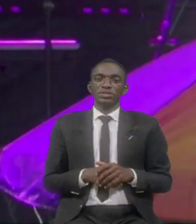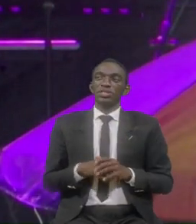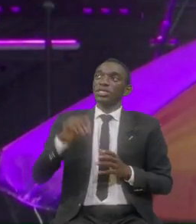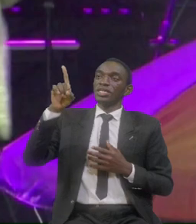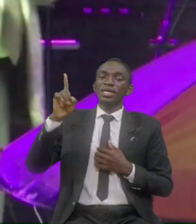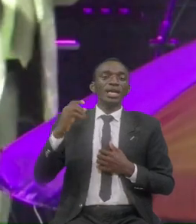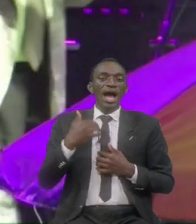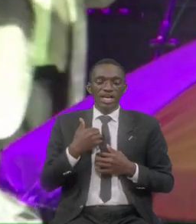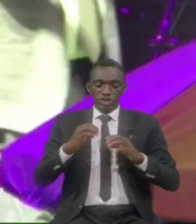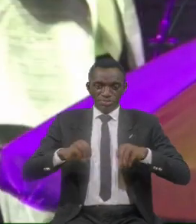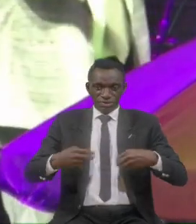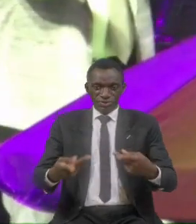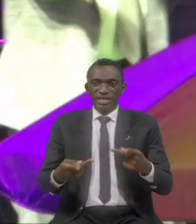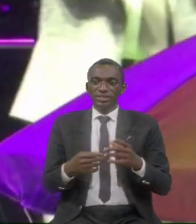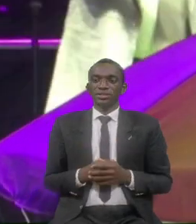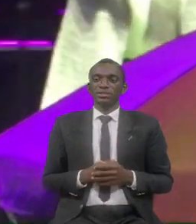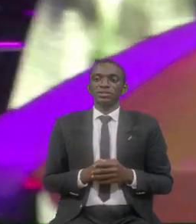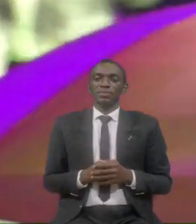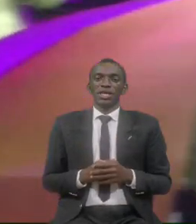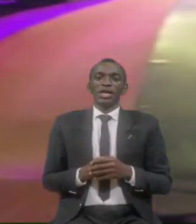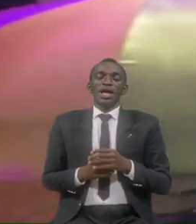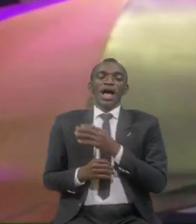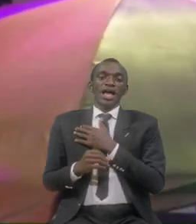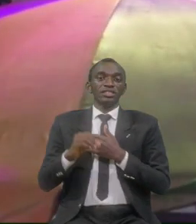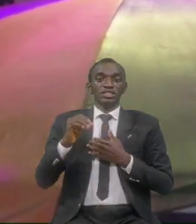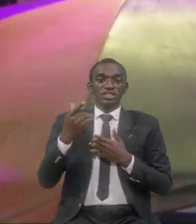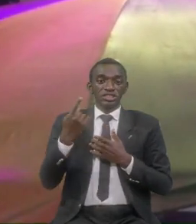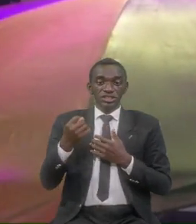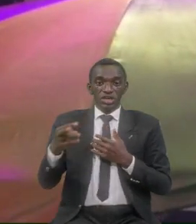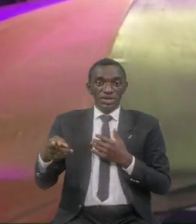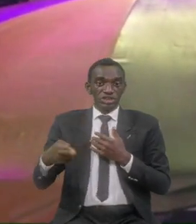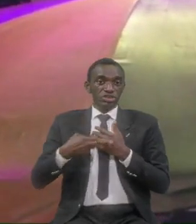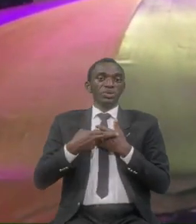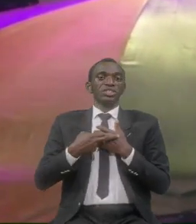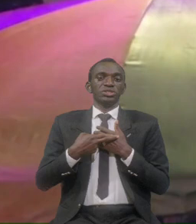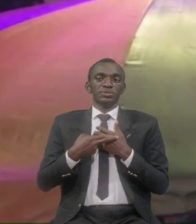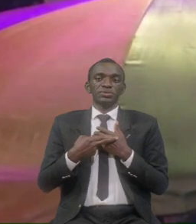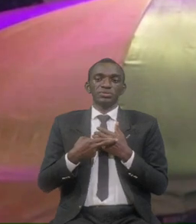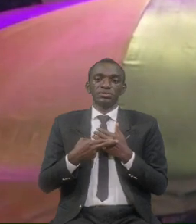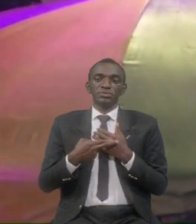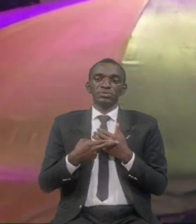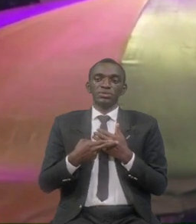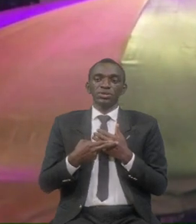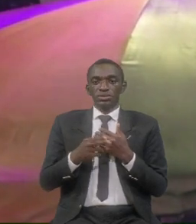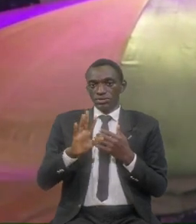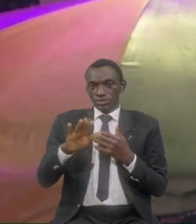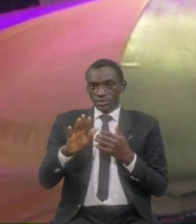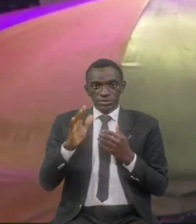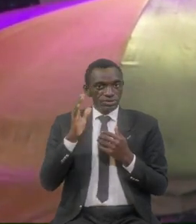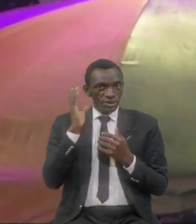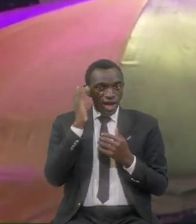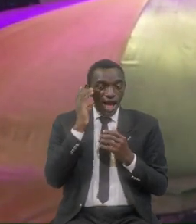Nga iyang tagbuon. The restoration. Ang pagpasiguli. Adam will not have